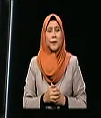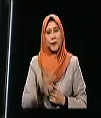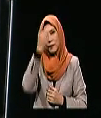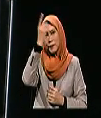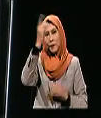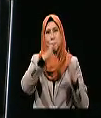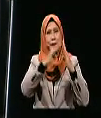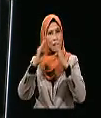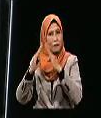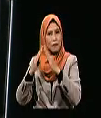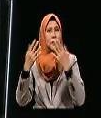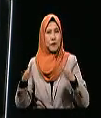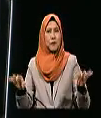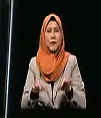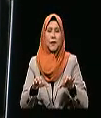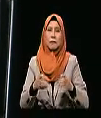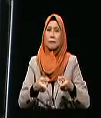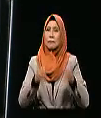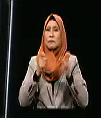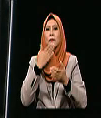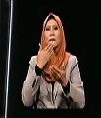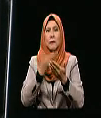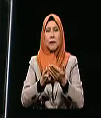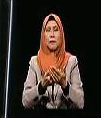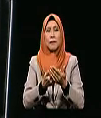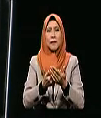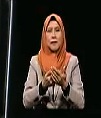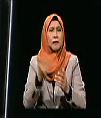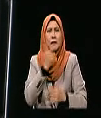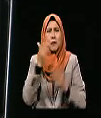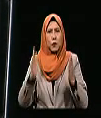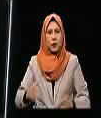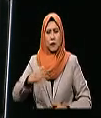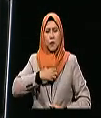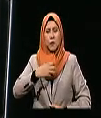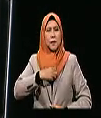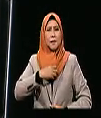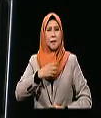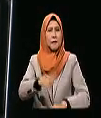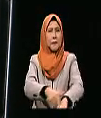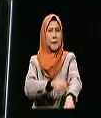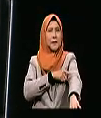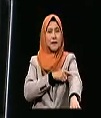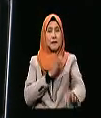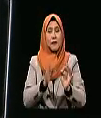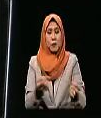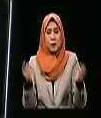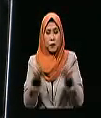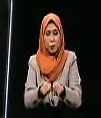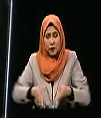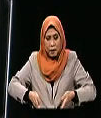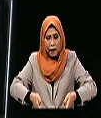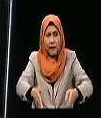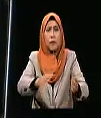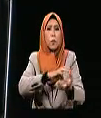melaksanakan tugas yang terbaik untuk menyelesaikan benda ni. Jadi kita tidak mahu orang komplain itu terlampau lama. Dan kalau berlaku kemalangan kerana jalan